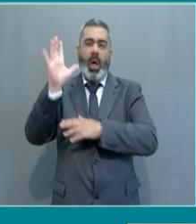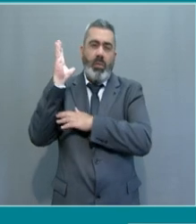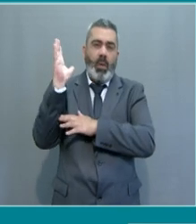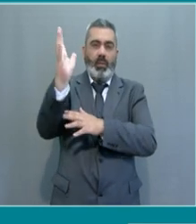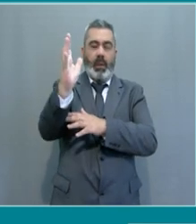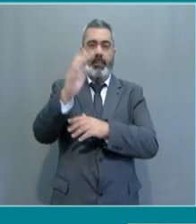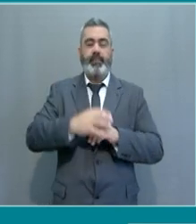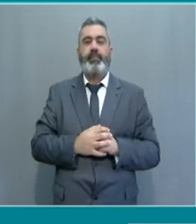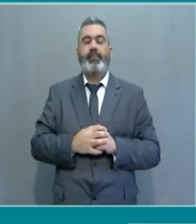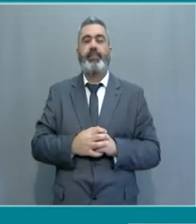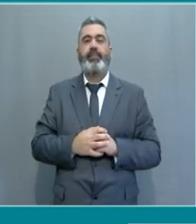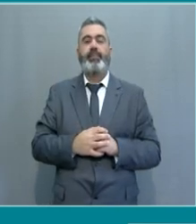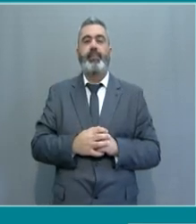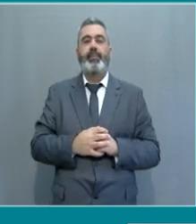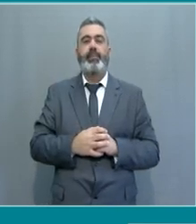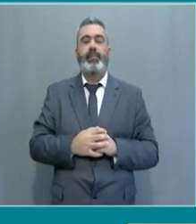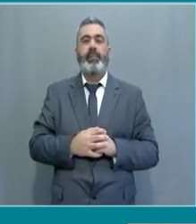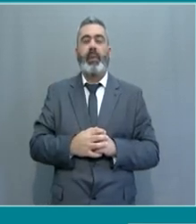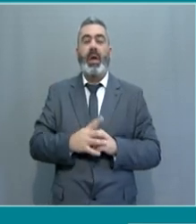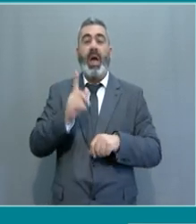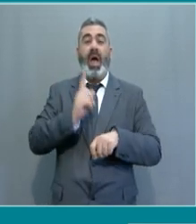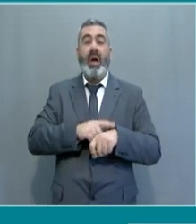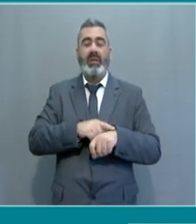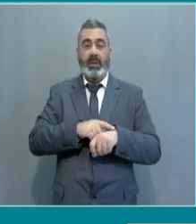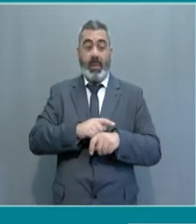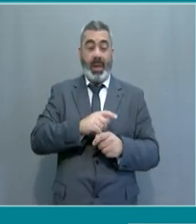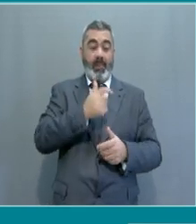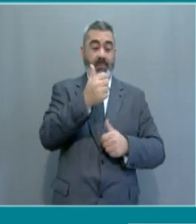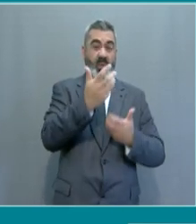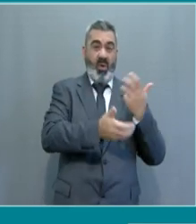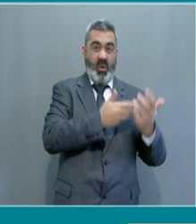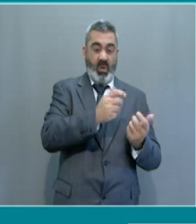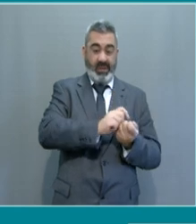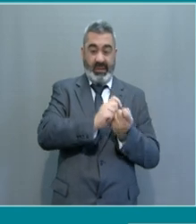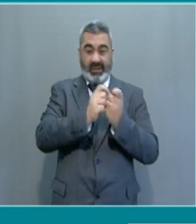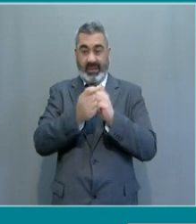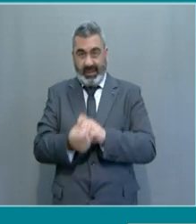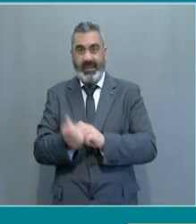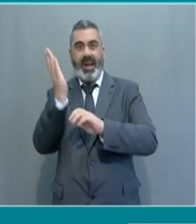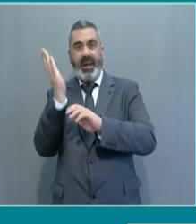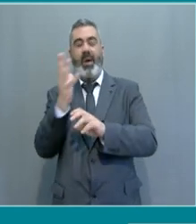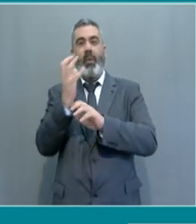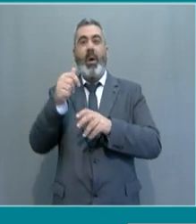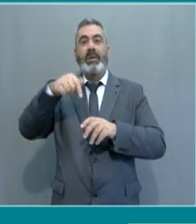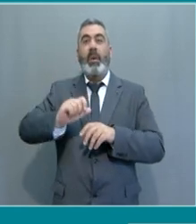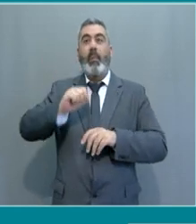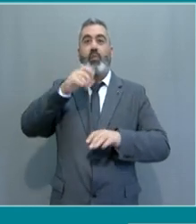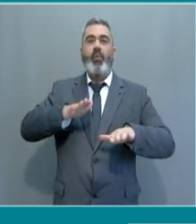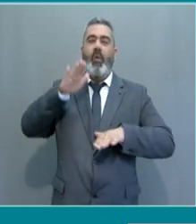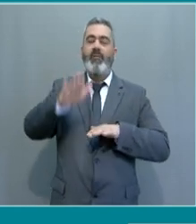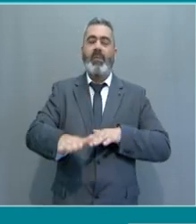Το πρώτο μας μεγάλο βήμα στην ενεργειακή μετάβαση γίνεται σήμερα. Είμαστε περήφανοι γι'